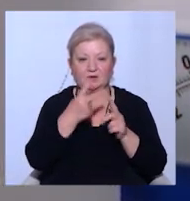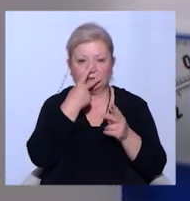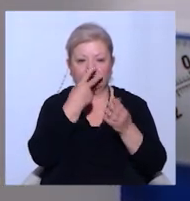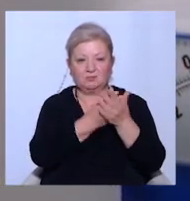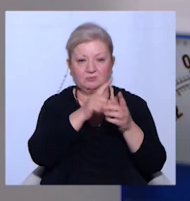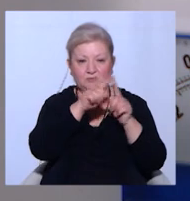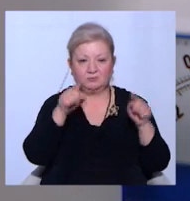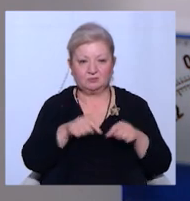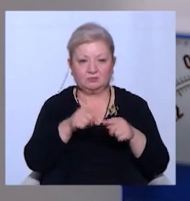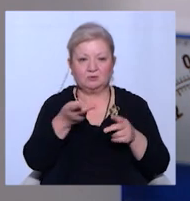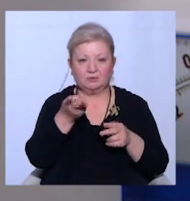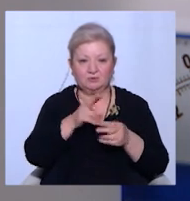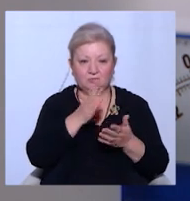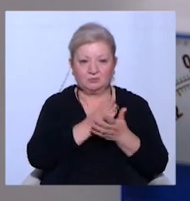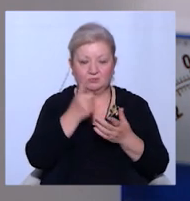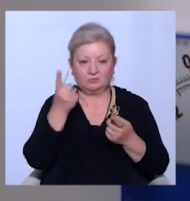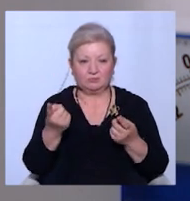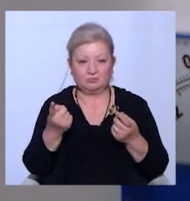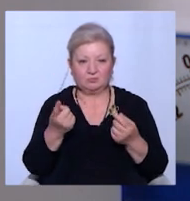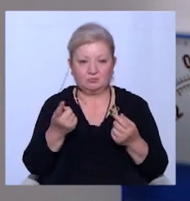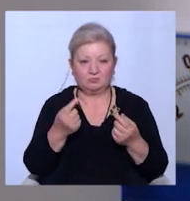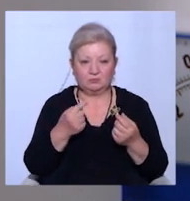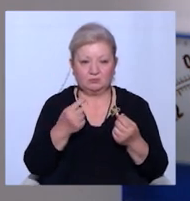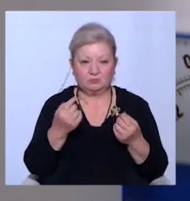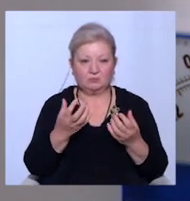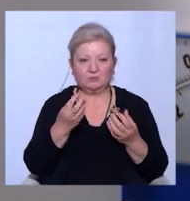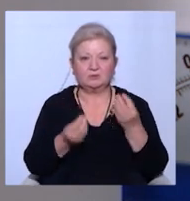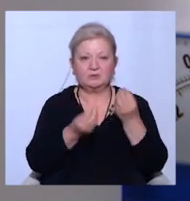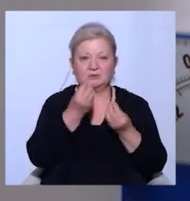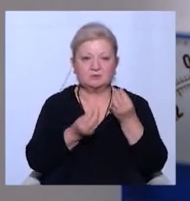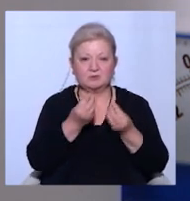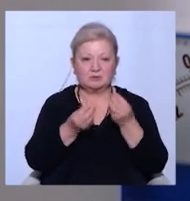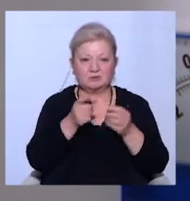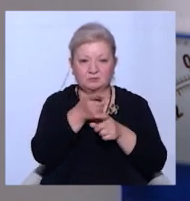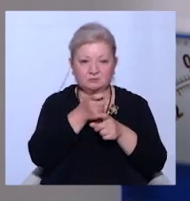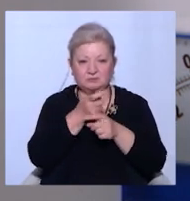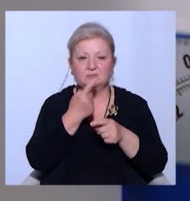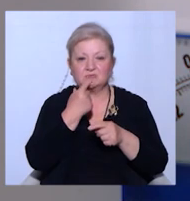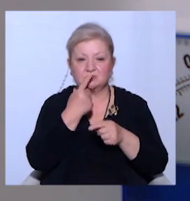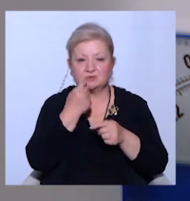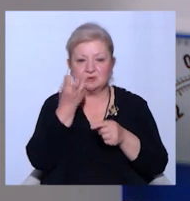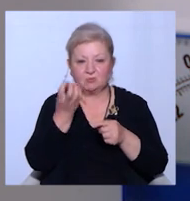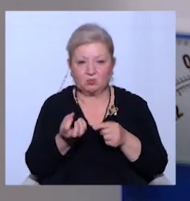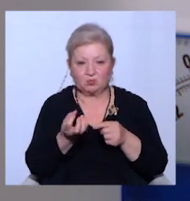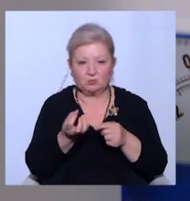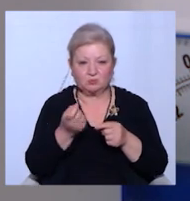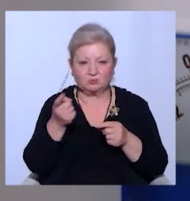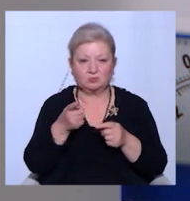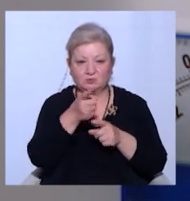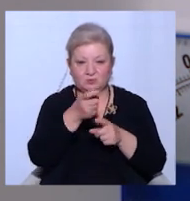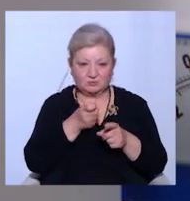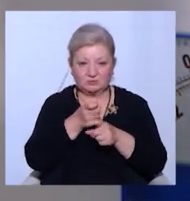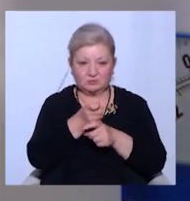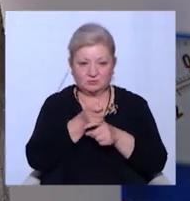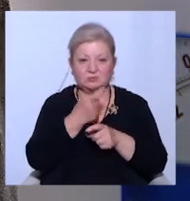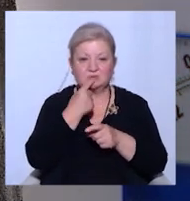თუ ასროლის მომენტში ზარბაზანი იმოძრავებს თანაბრად და წრფივად? აი ეს არის საინტერესო. ჩავარდება თუ